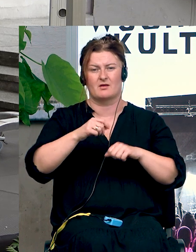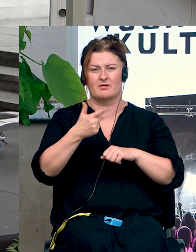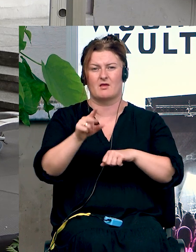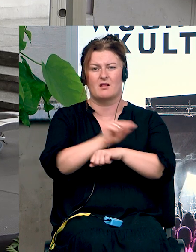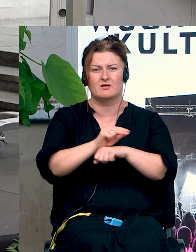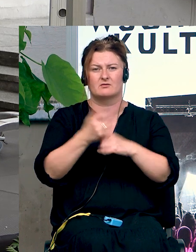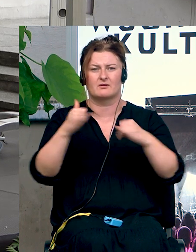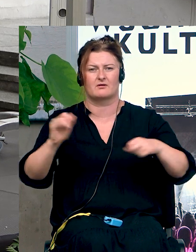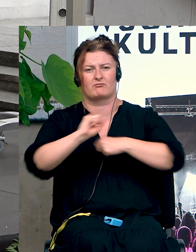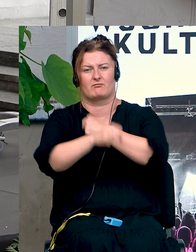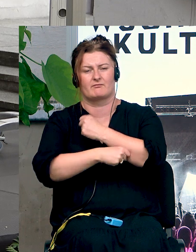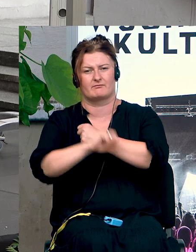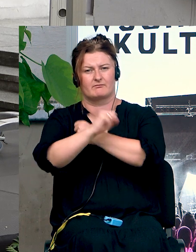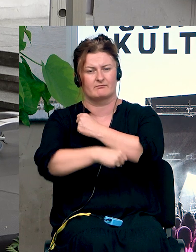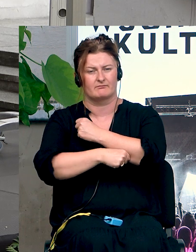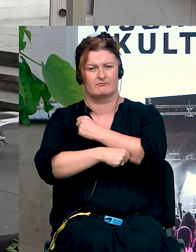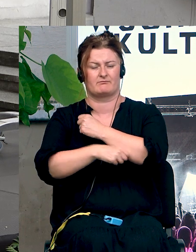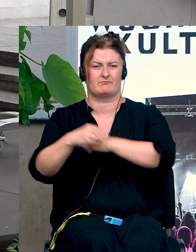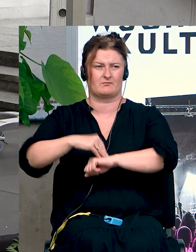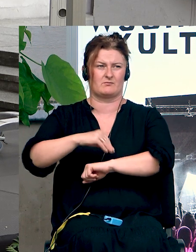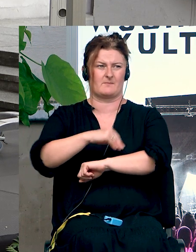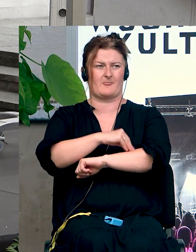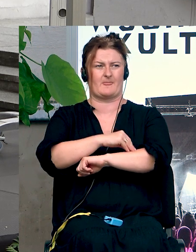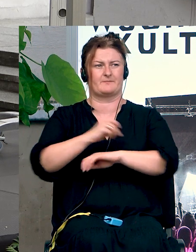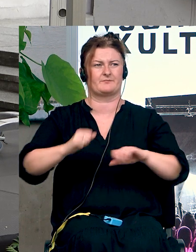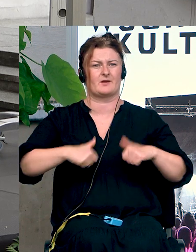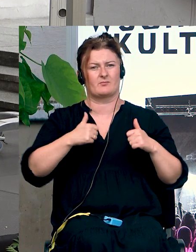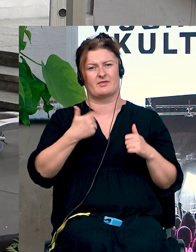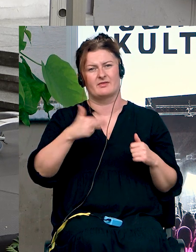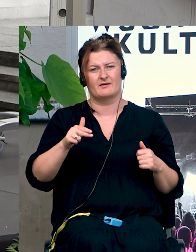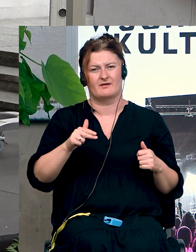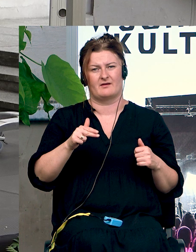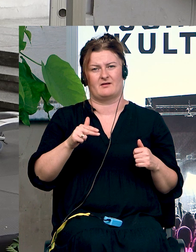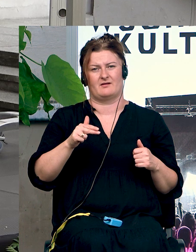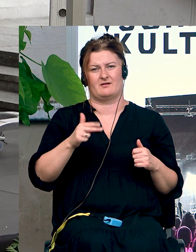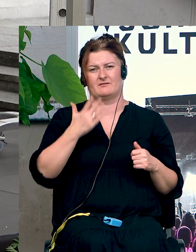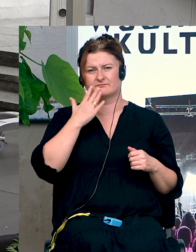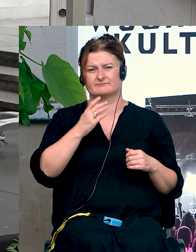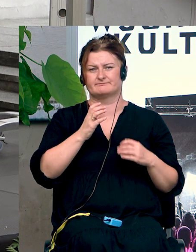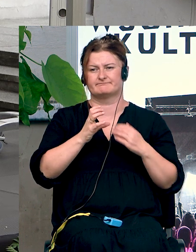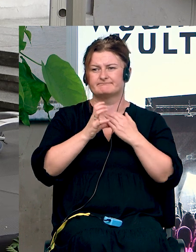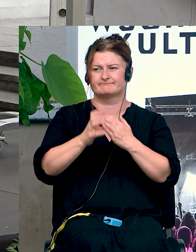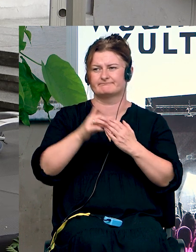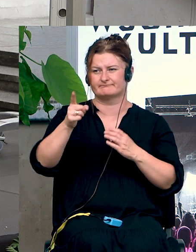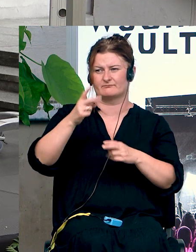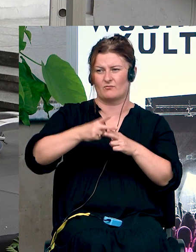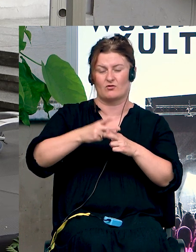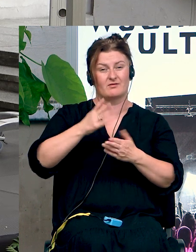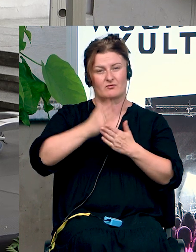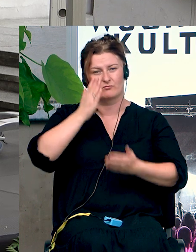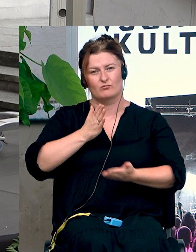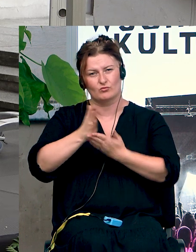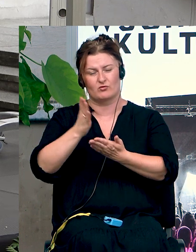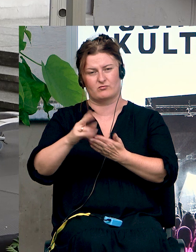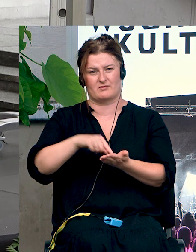і щоб не стигматизували тих, хто хворий, а підтримували їх. Для цього потрібно побачити трошки реальності того, що таке.